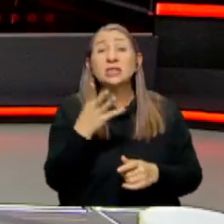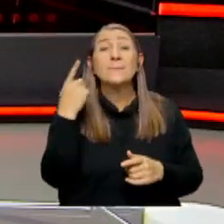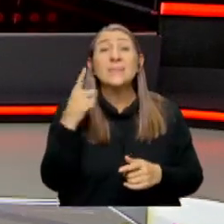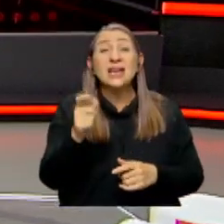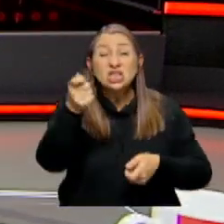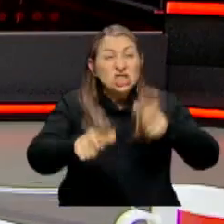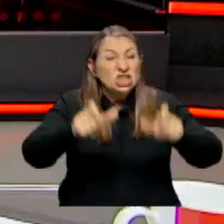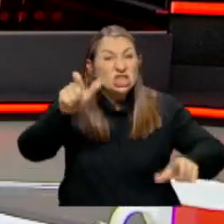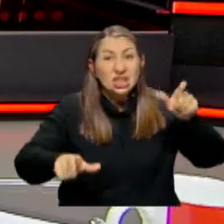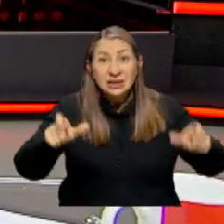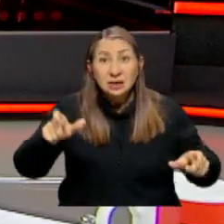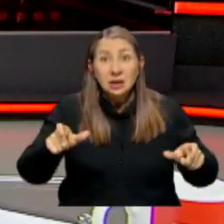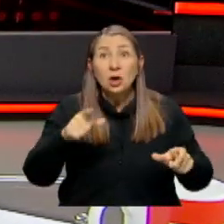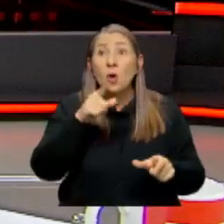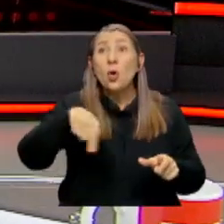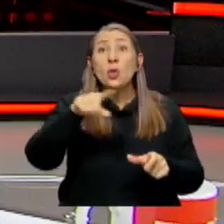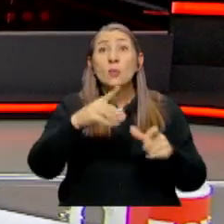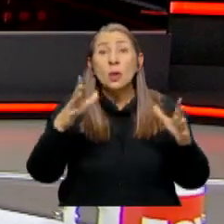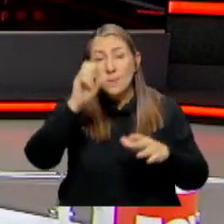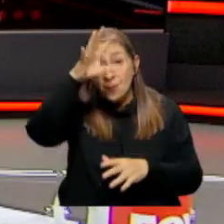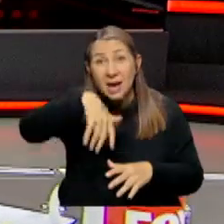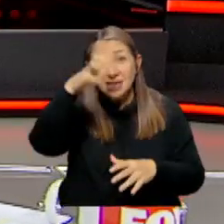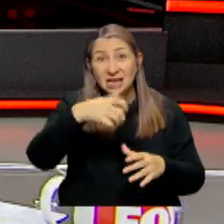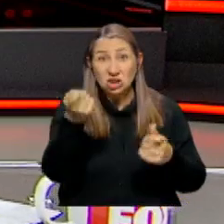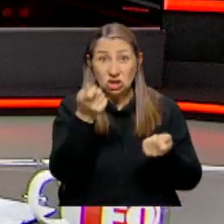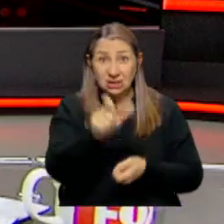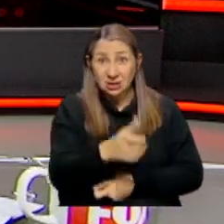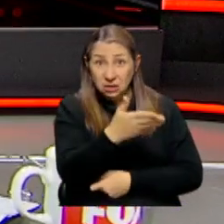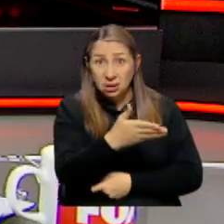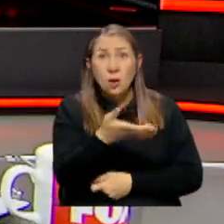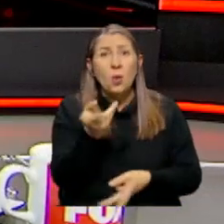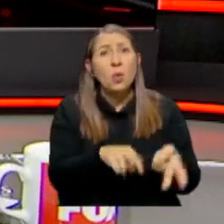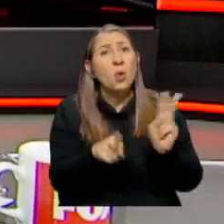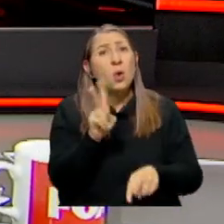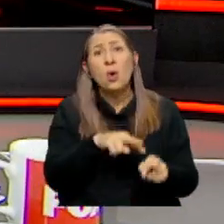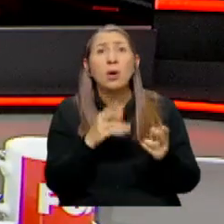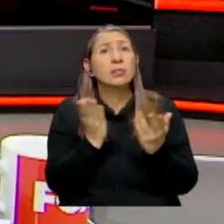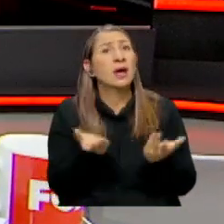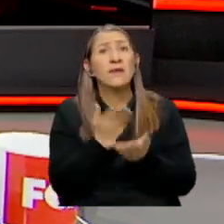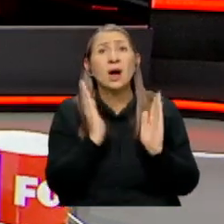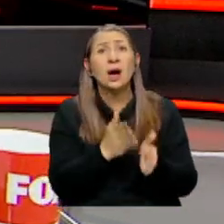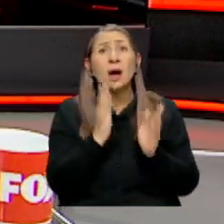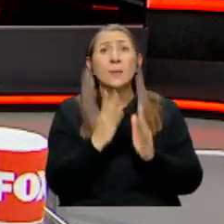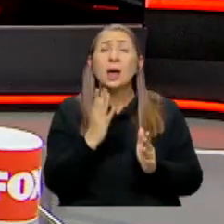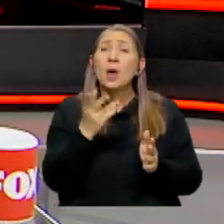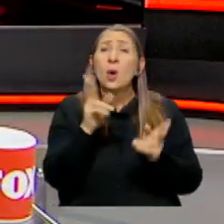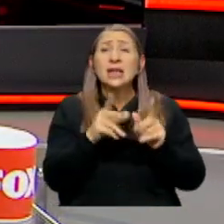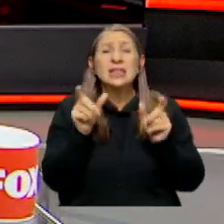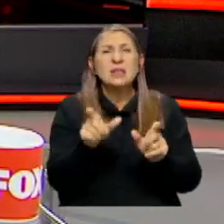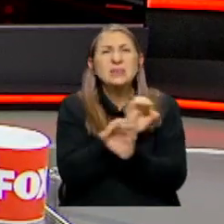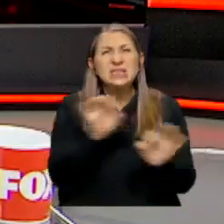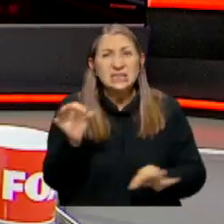binlerce işçisini bunların da büyük bölümü maden işçisi kaybedip duruyor canlarının mal olan